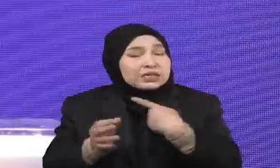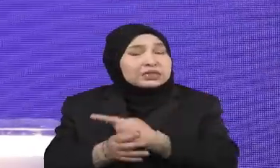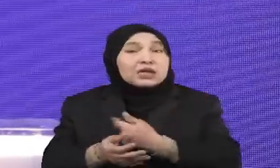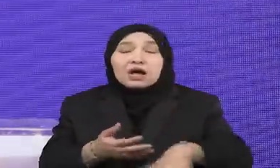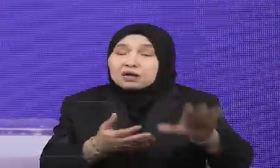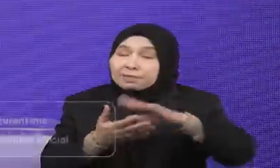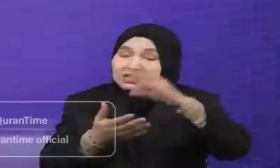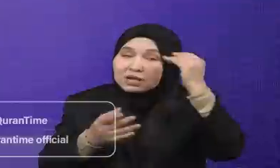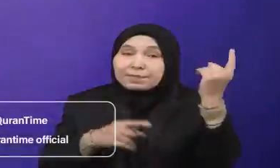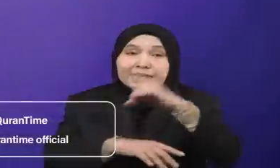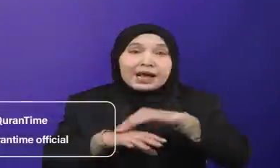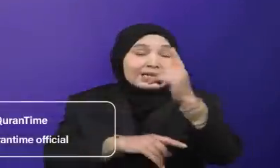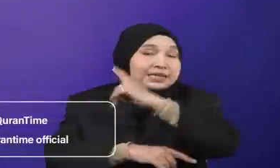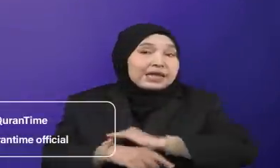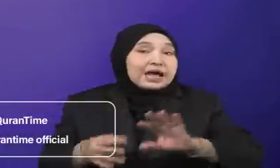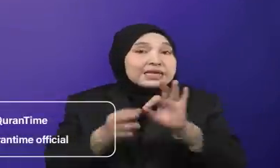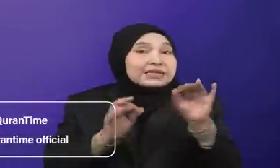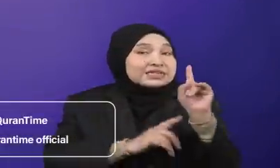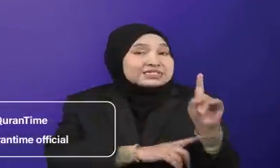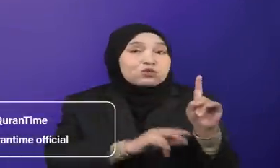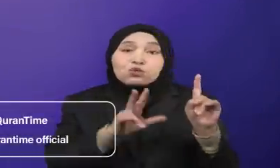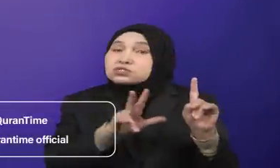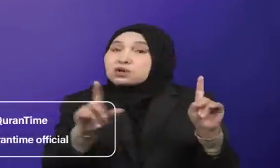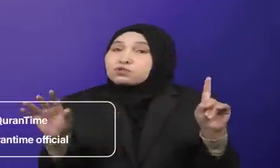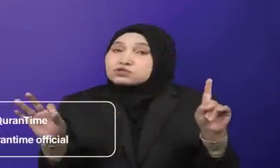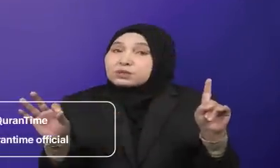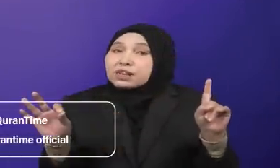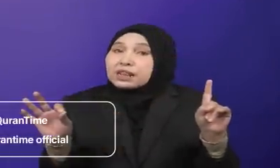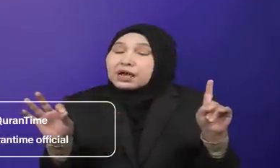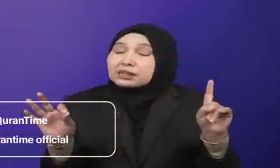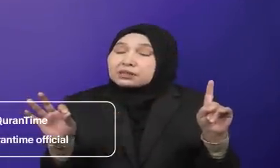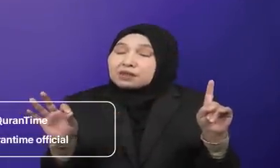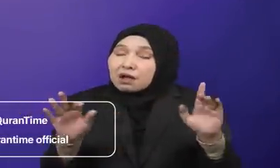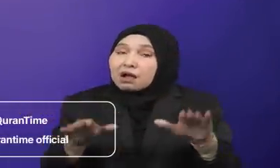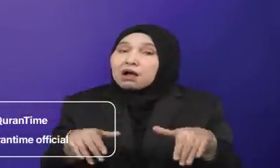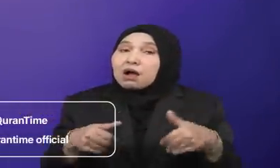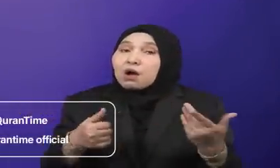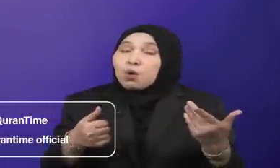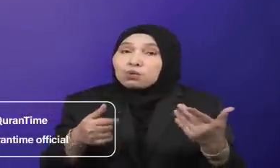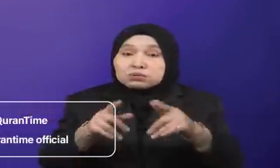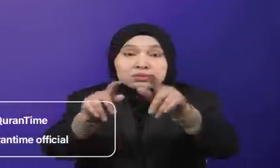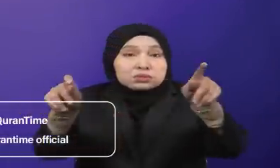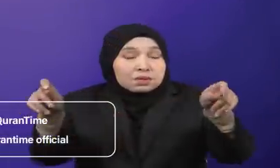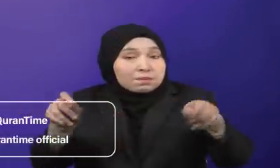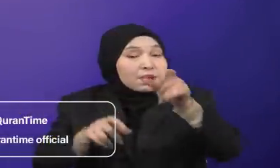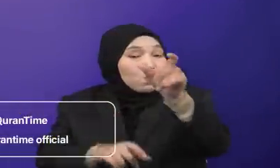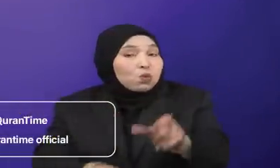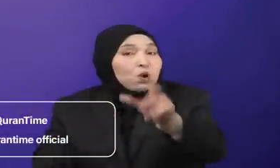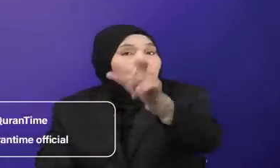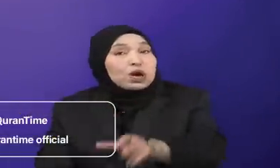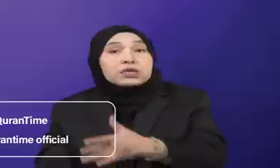dalam ibadah hari ini yaitu pada ayat yang ke-139 kedudukan dan darjet orang-orang yang beriman